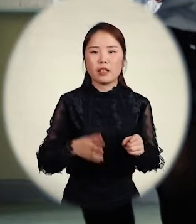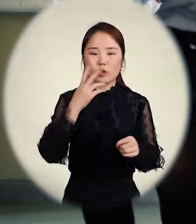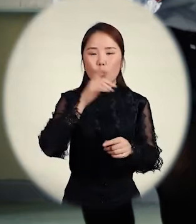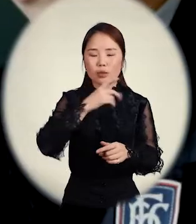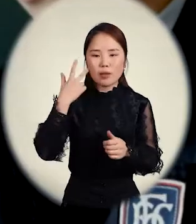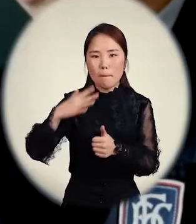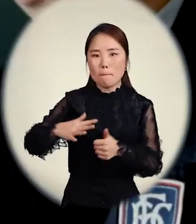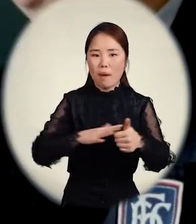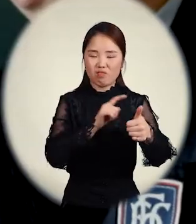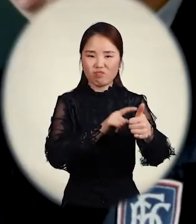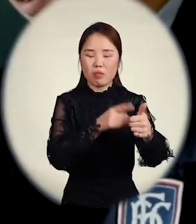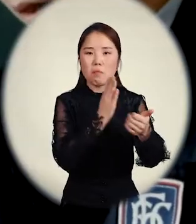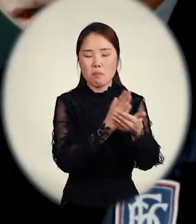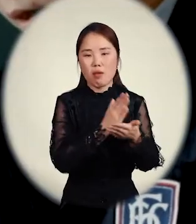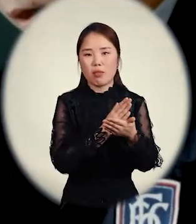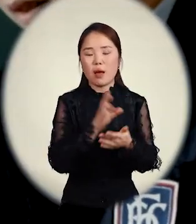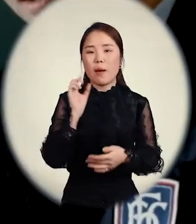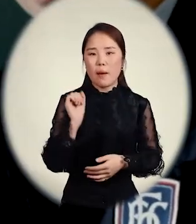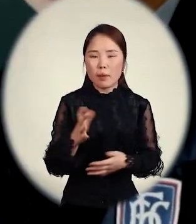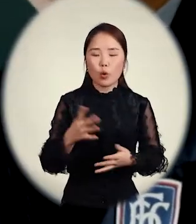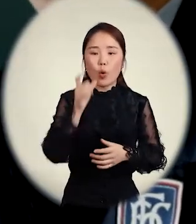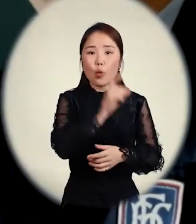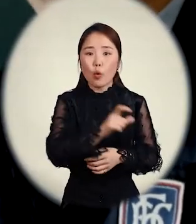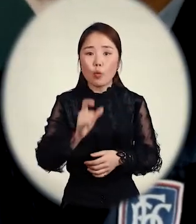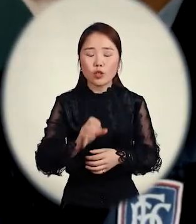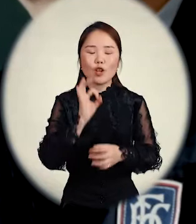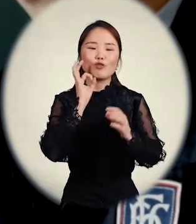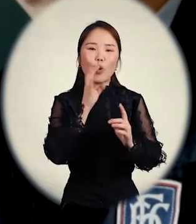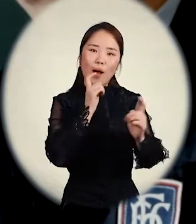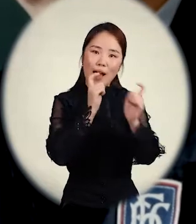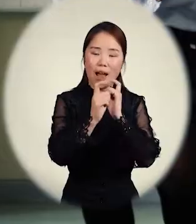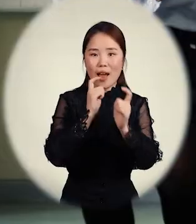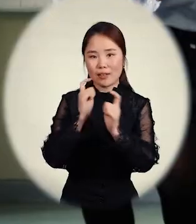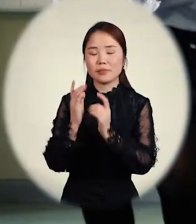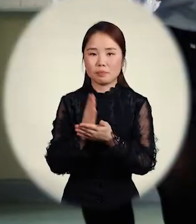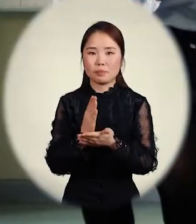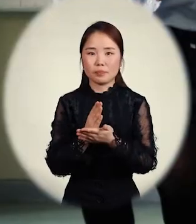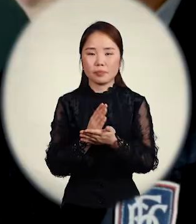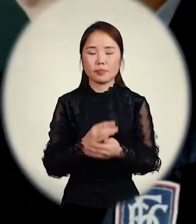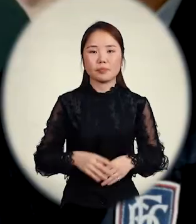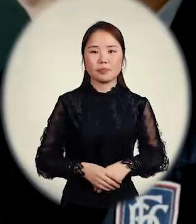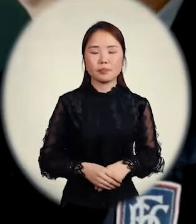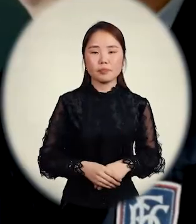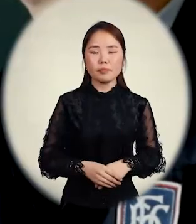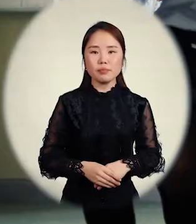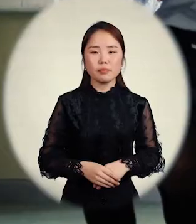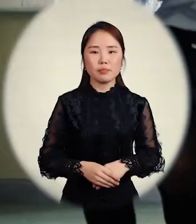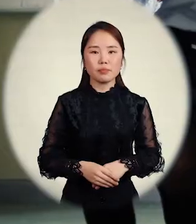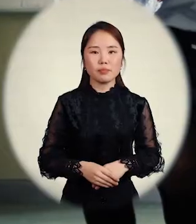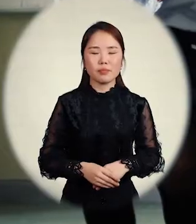манлайлж чаддаг. Тэгэд одоо хүмүүстэй ингээд амар хилдэг харилцдаг. Ер нь тэгэл юм